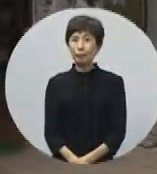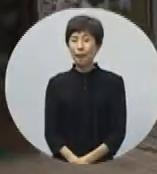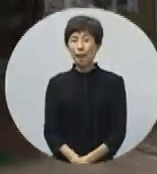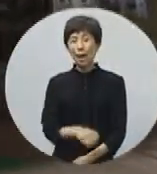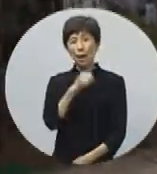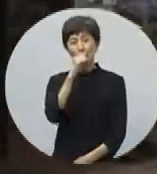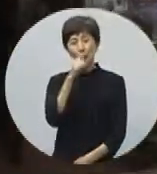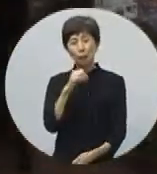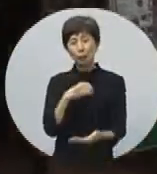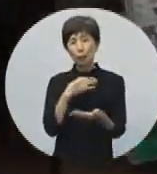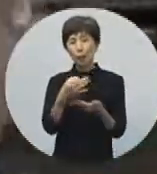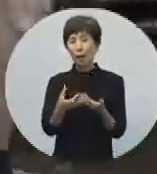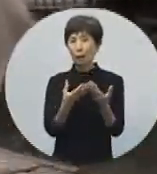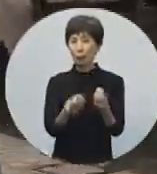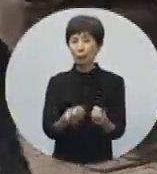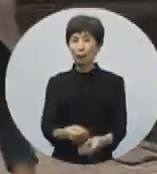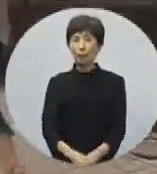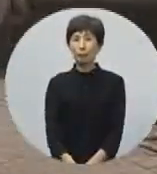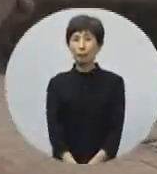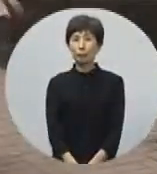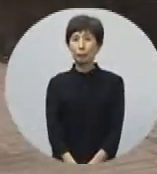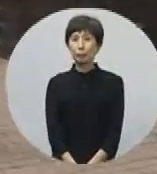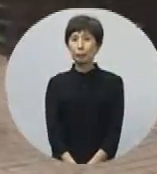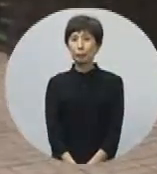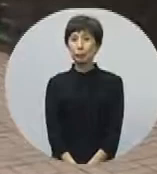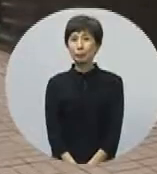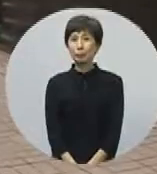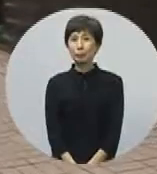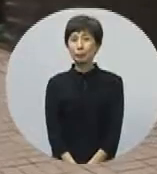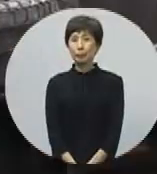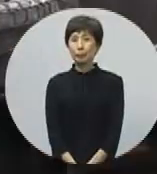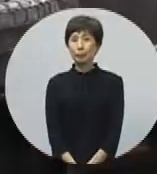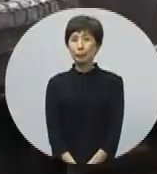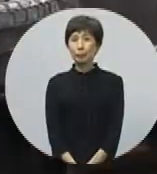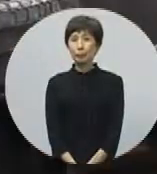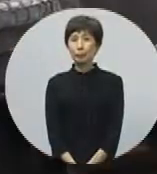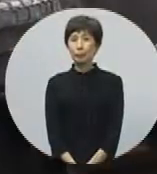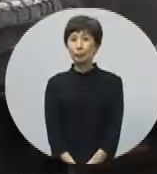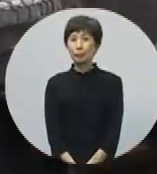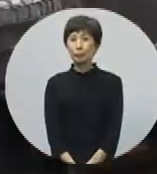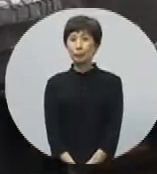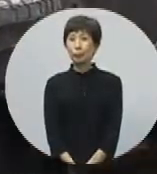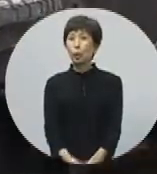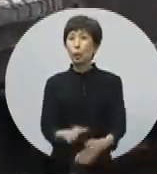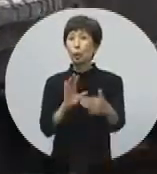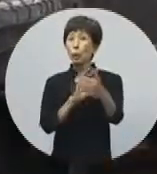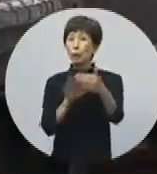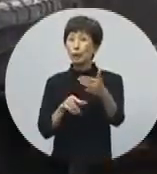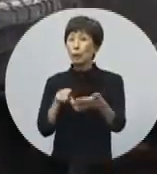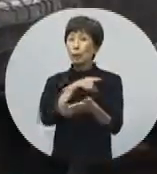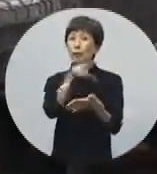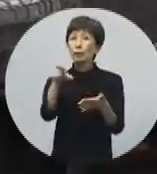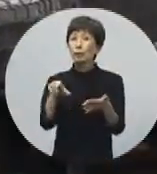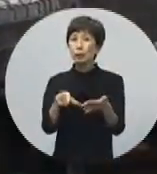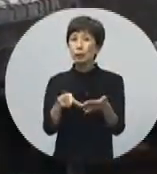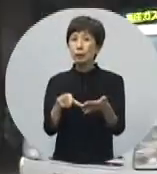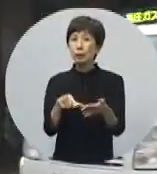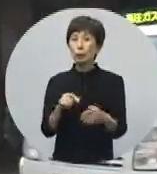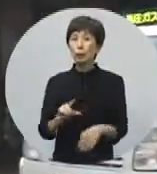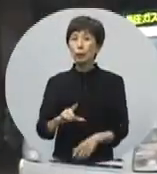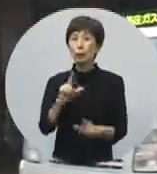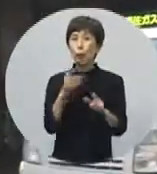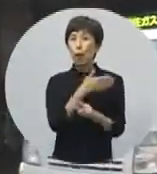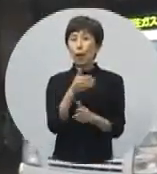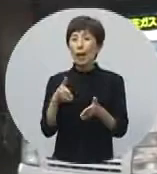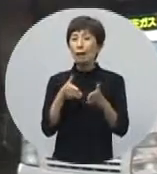よし、いい買い物をしてきました。 散歩はまだまだ続きます。ここ藤沢地区は東海道の宿場